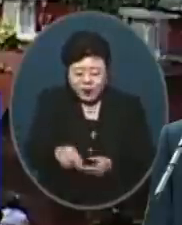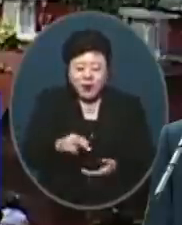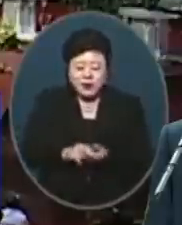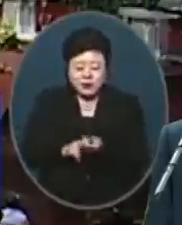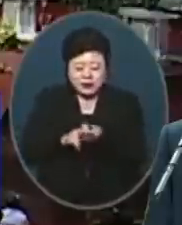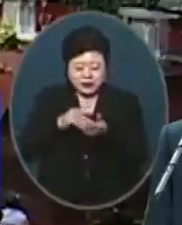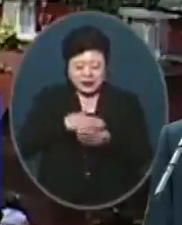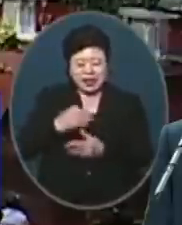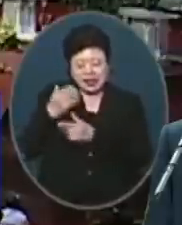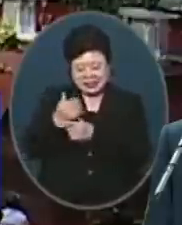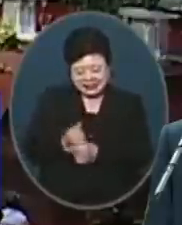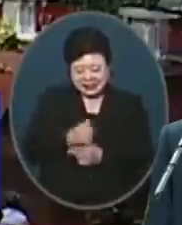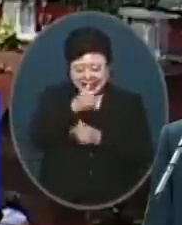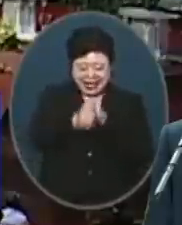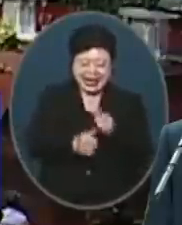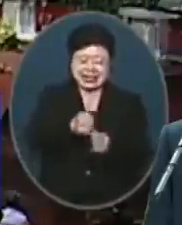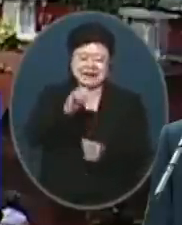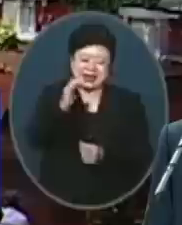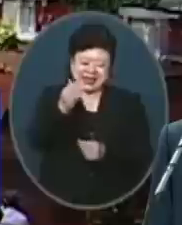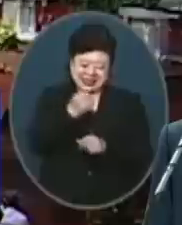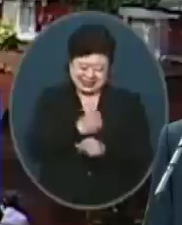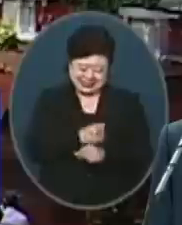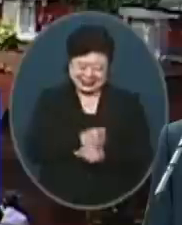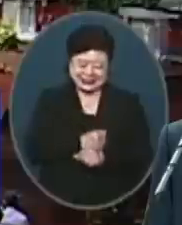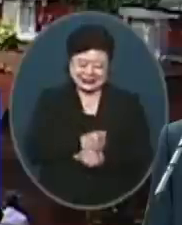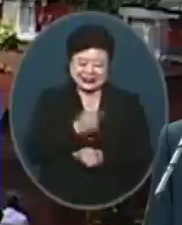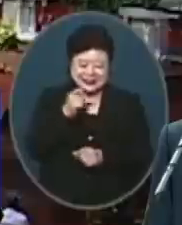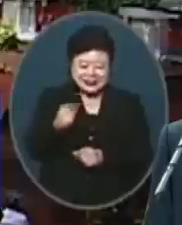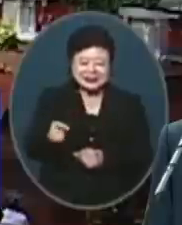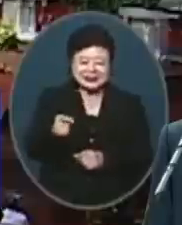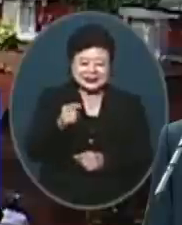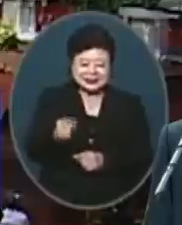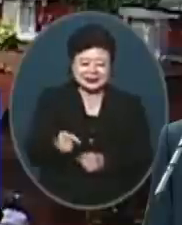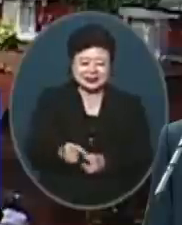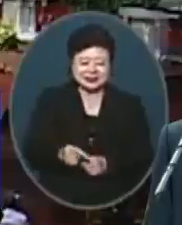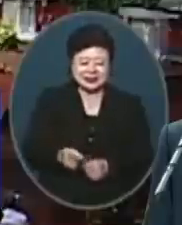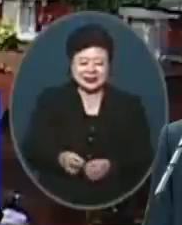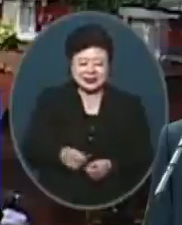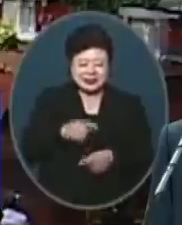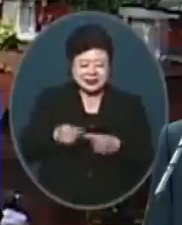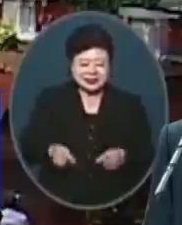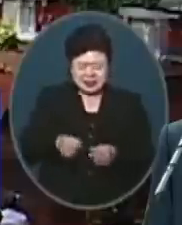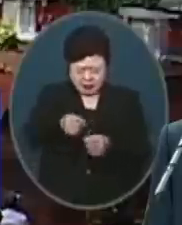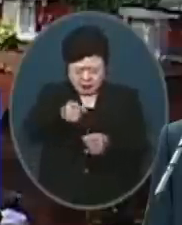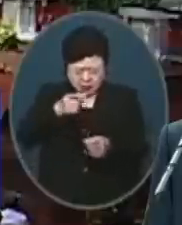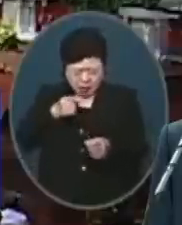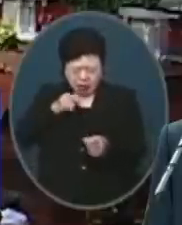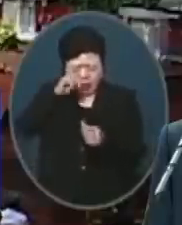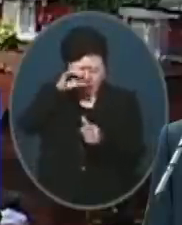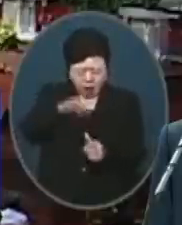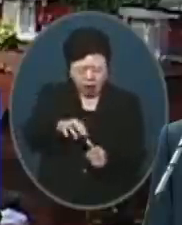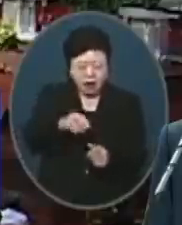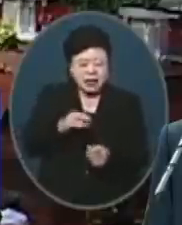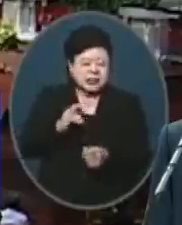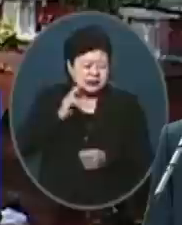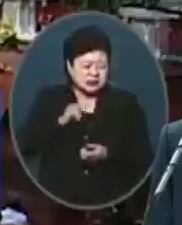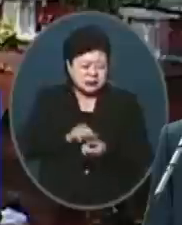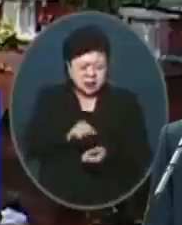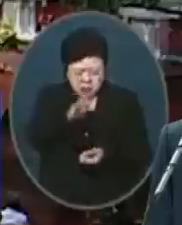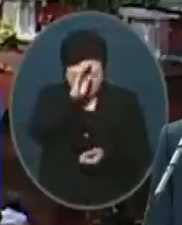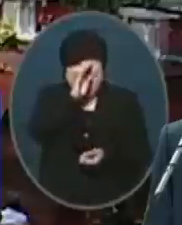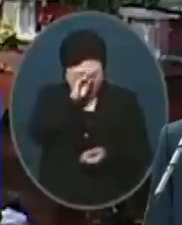요새여 내가 의뢰하는 하나님이라 하리니, 이는 그가 너를 새 사냥꾼의 올무에서 심한